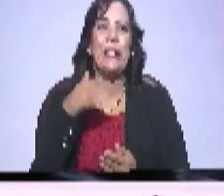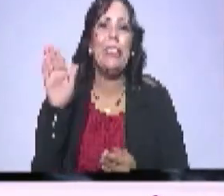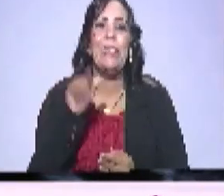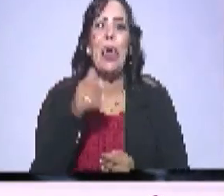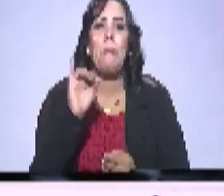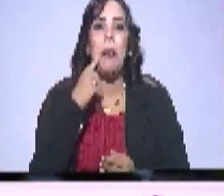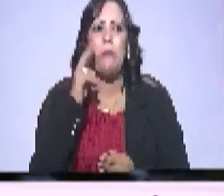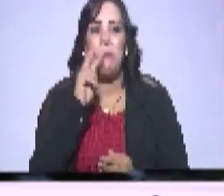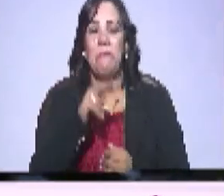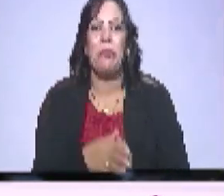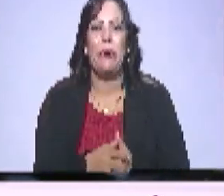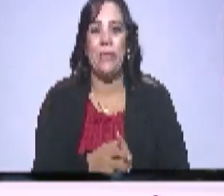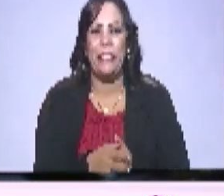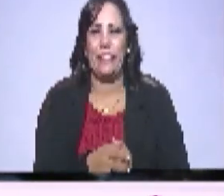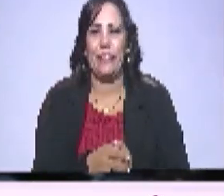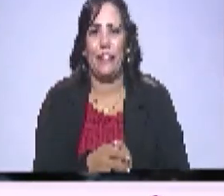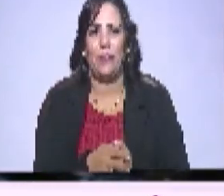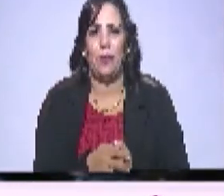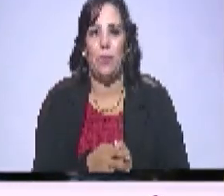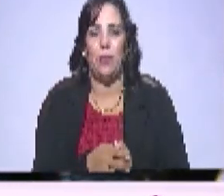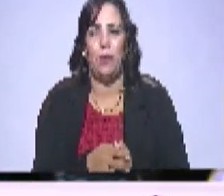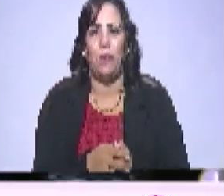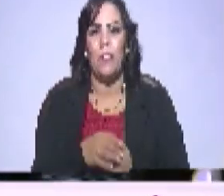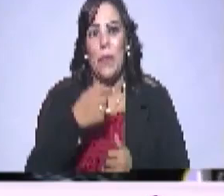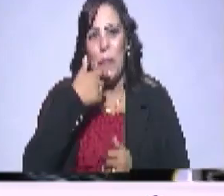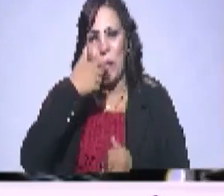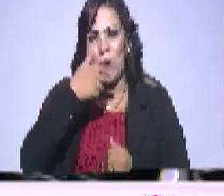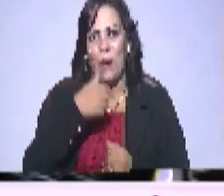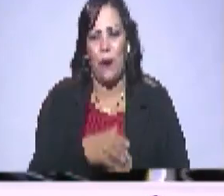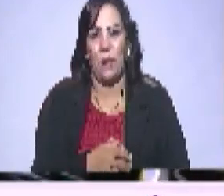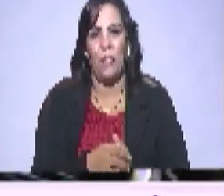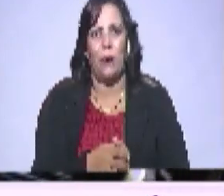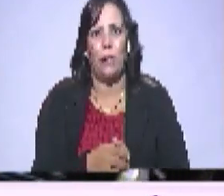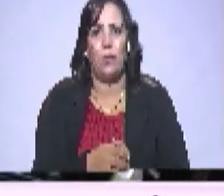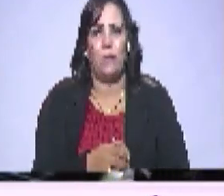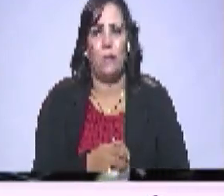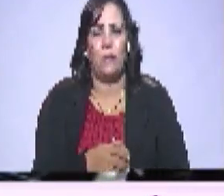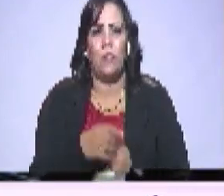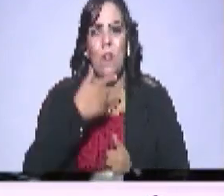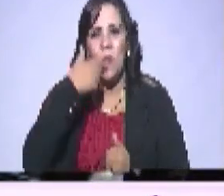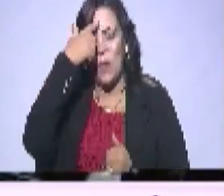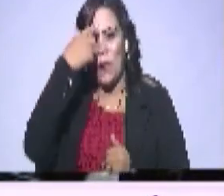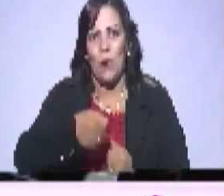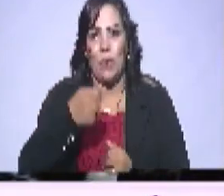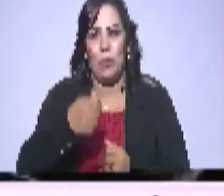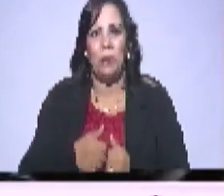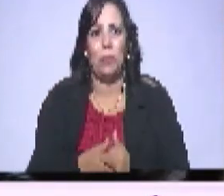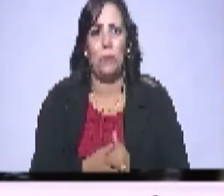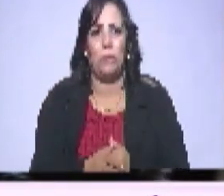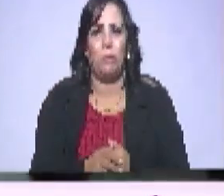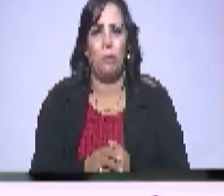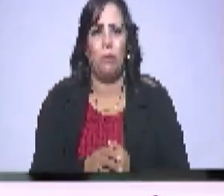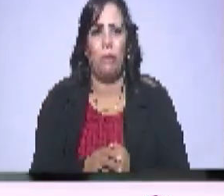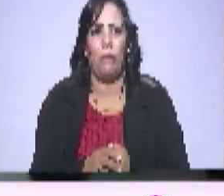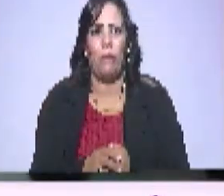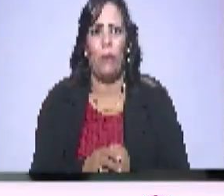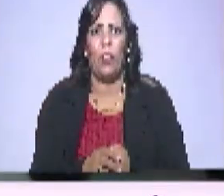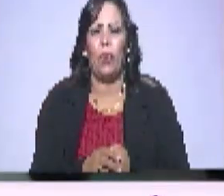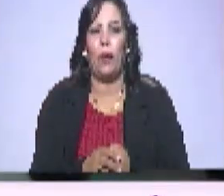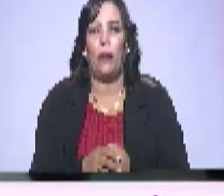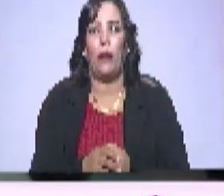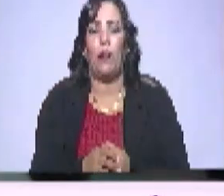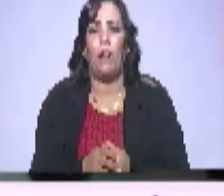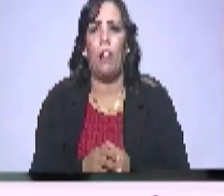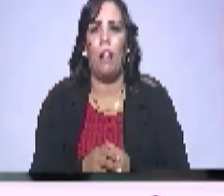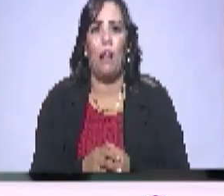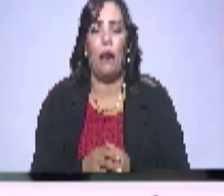مساء الخير يا أمي. كل سنة وحضرتك طيبة. ربنا يخليكي وانت طيبه. بتقولك وانت طيبه دكتوره. انا طيبه يا